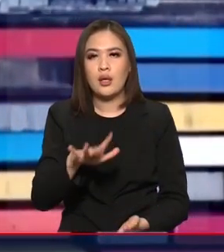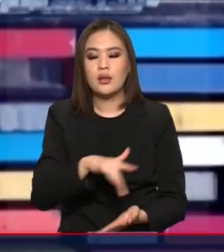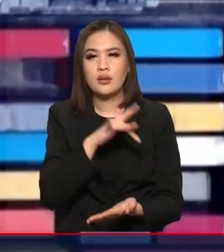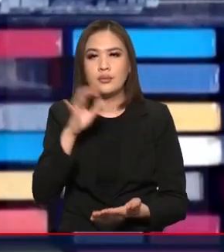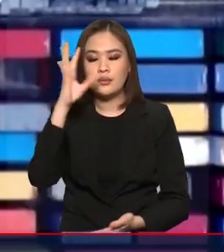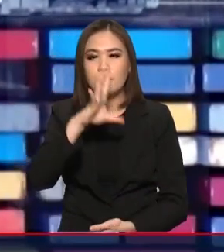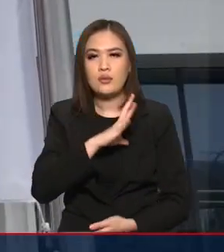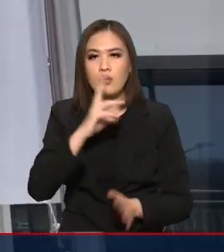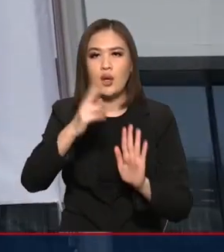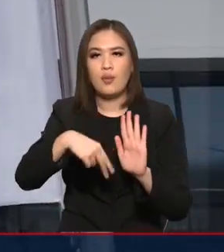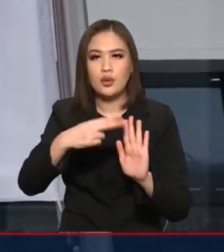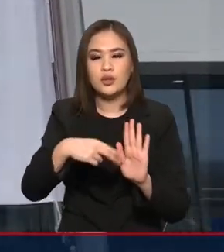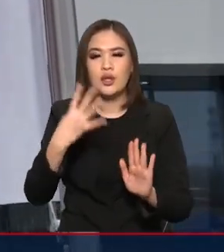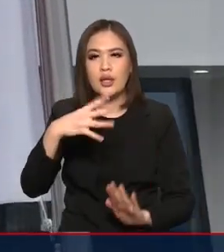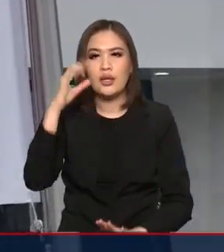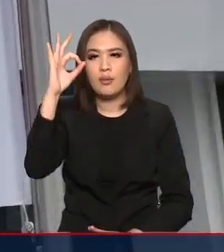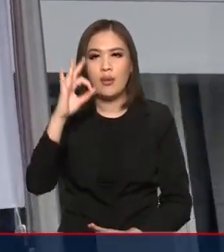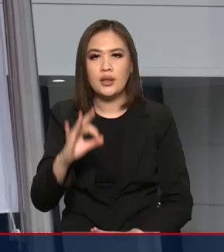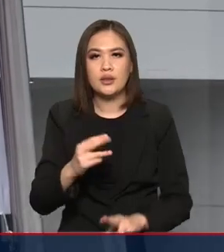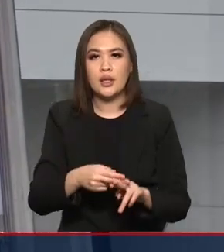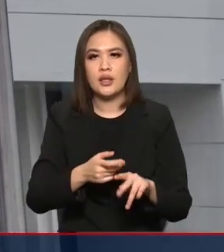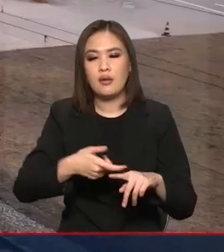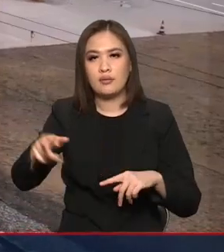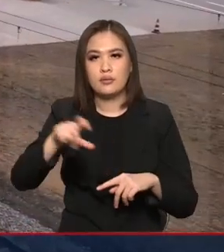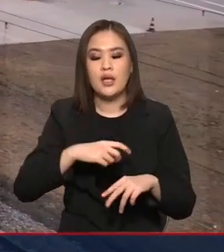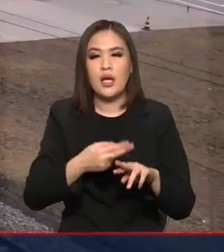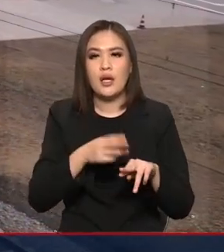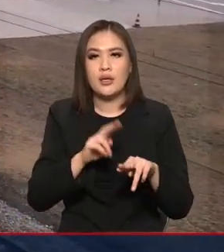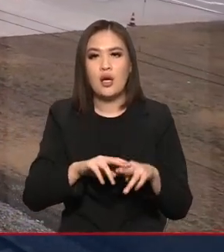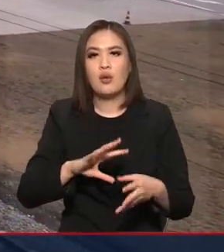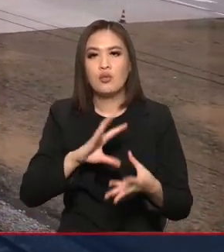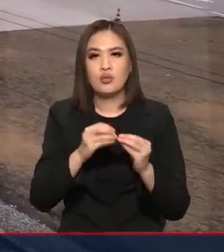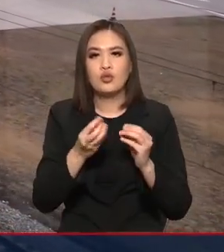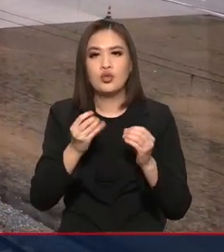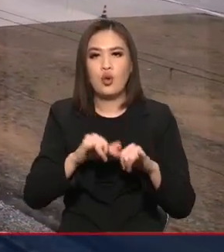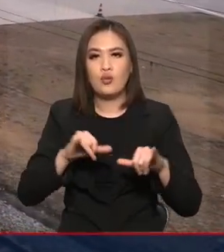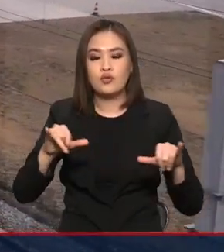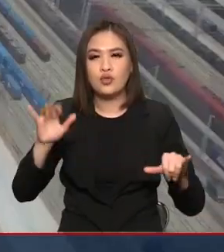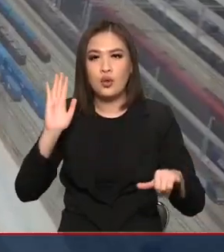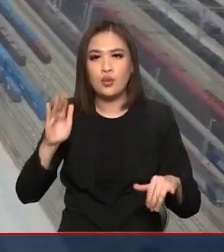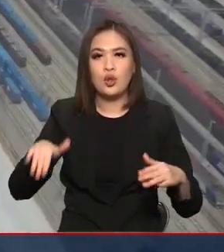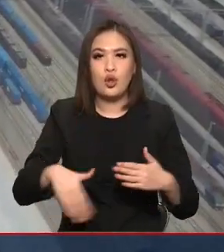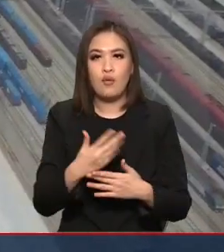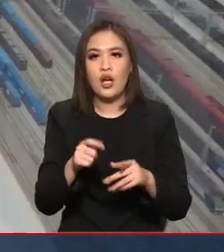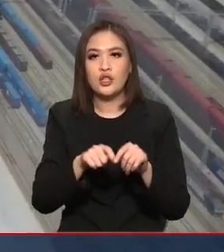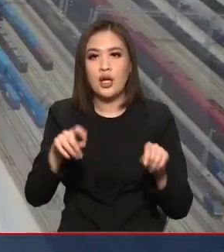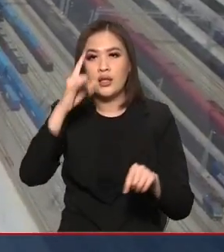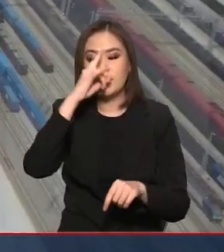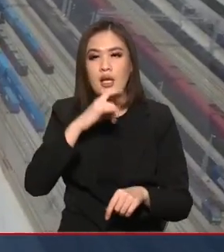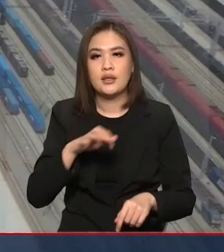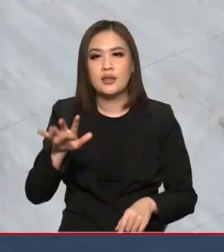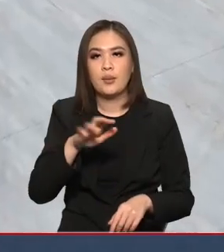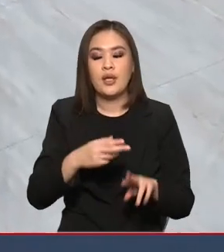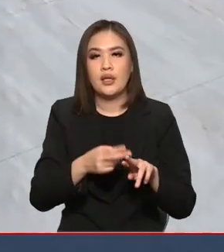Контейнерлік пойыздардың 40%-ы осы жерден жолға шығады. Енді көлемі тіптен көбейеді. Өйткені жаңадан ашылған Қазақстан терминалының